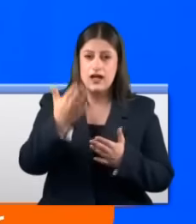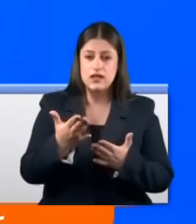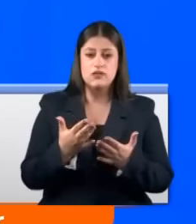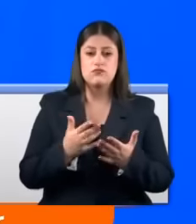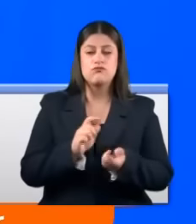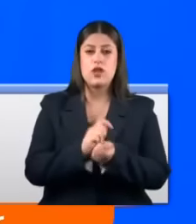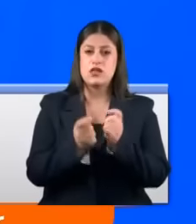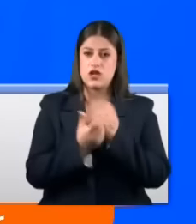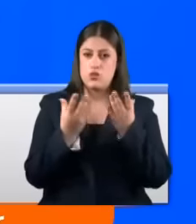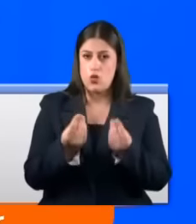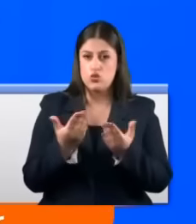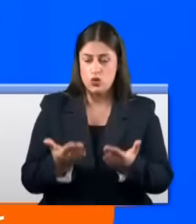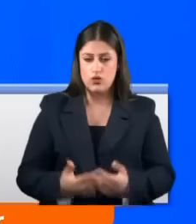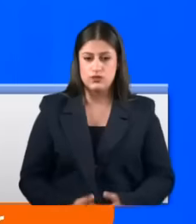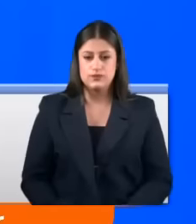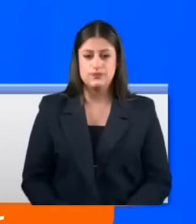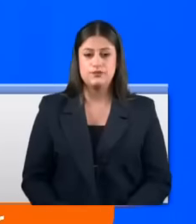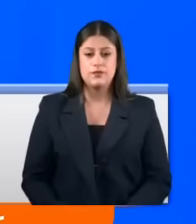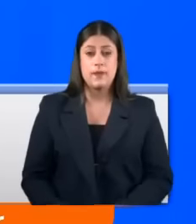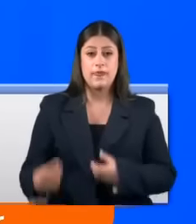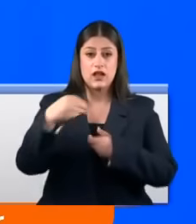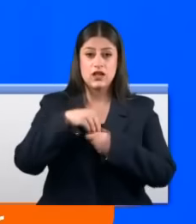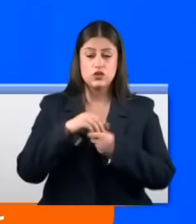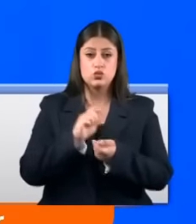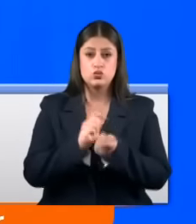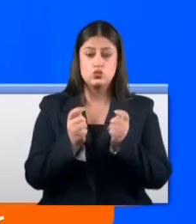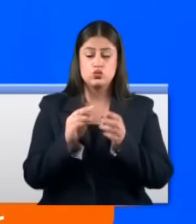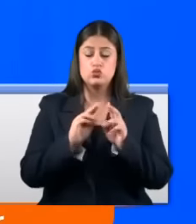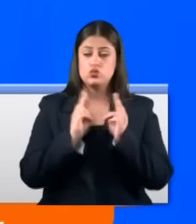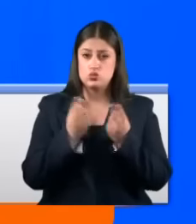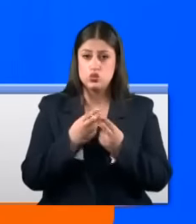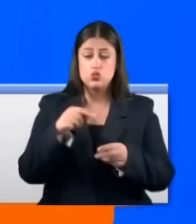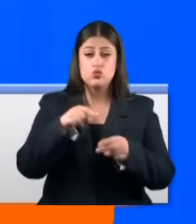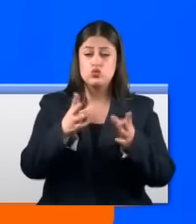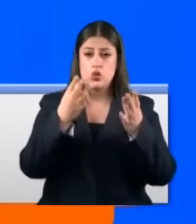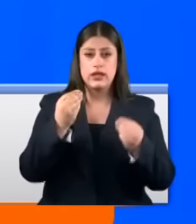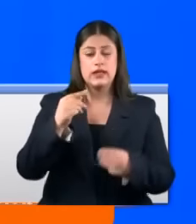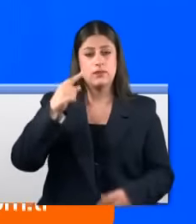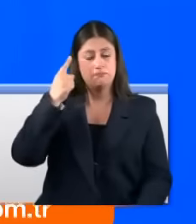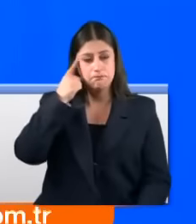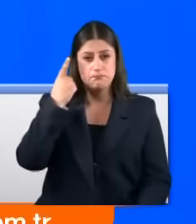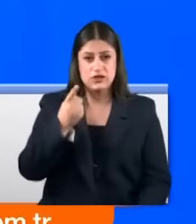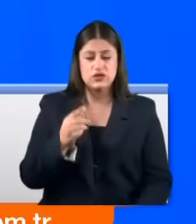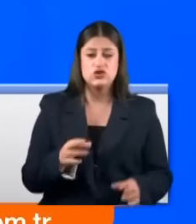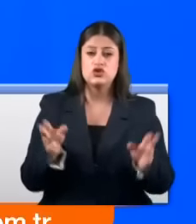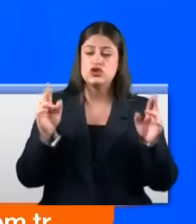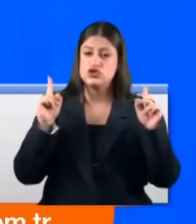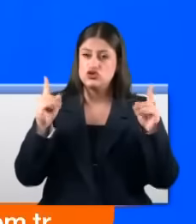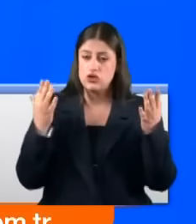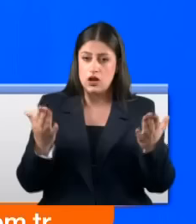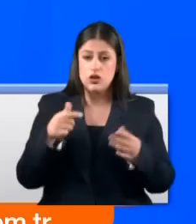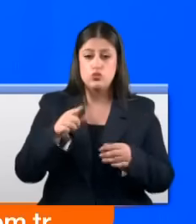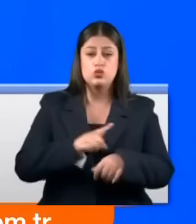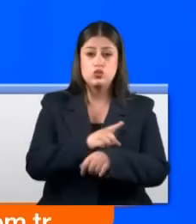kabuk değiştiriyor. İş dünyamız şunu çok iyi bilsin. İnşallah bu sürecin